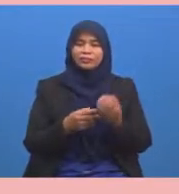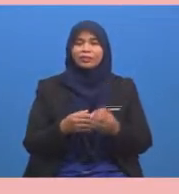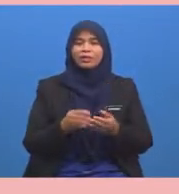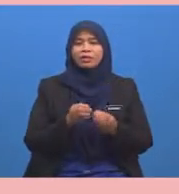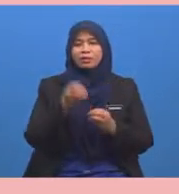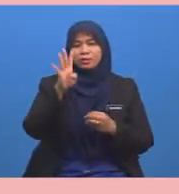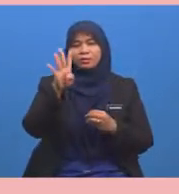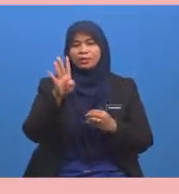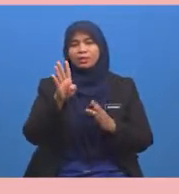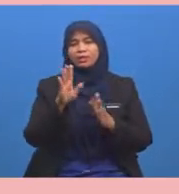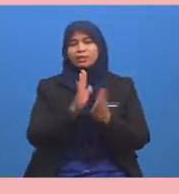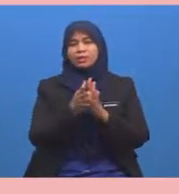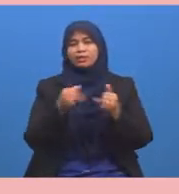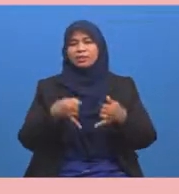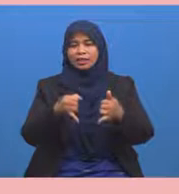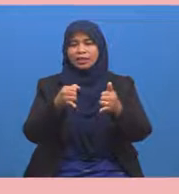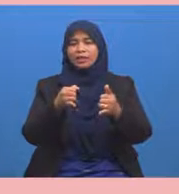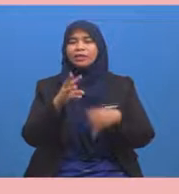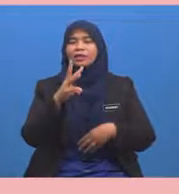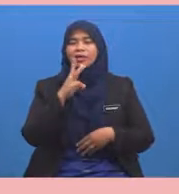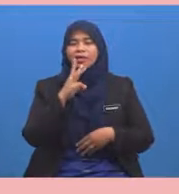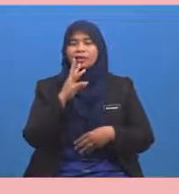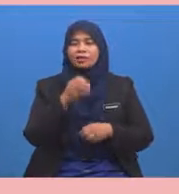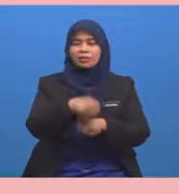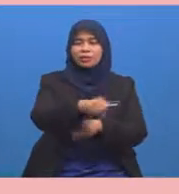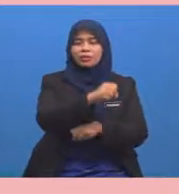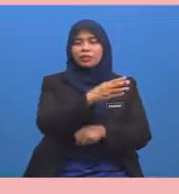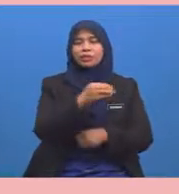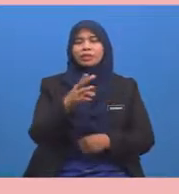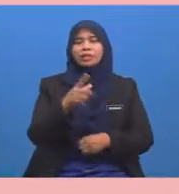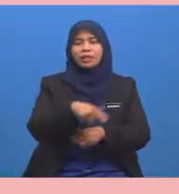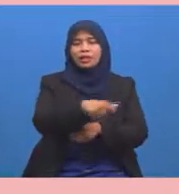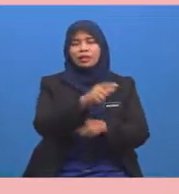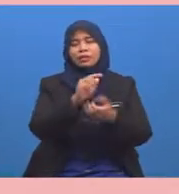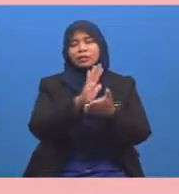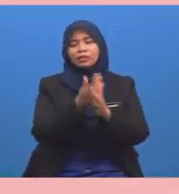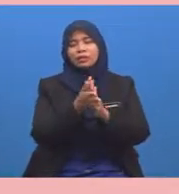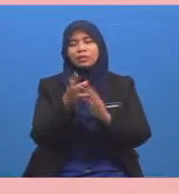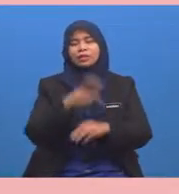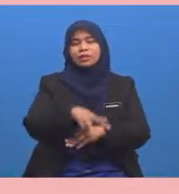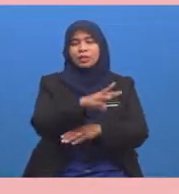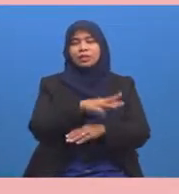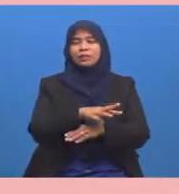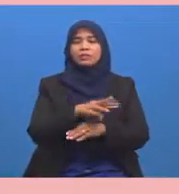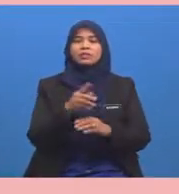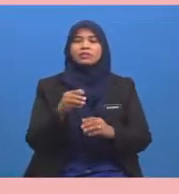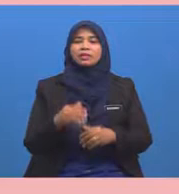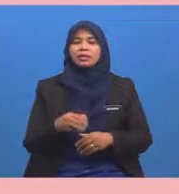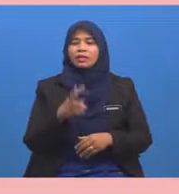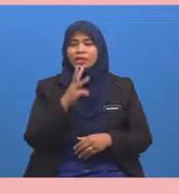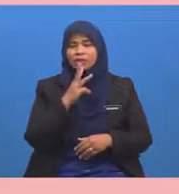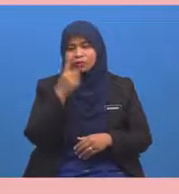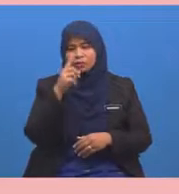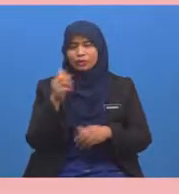menjadi jalan pengangkutan air. Sungai dan laut akan dijadikan sebagai kawasan pengangkutan air untuk